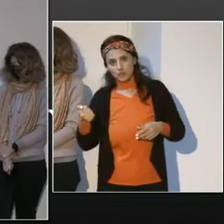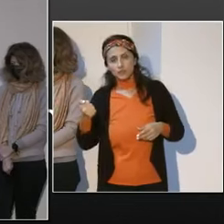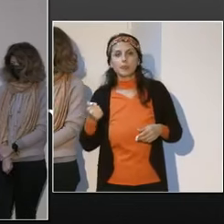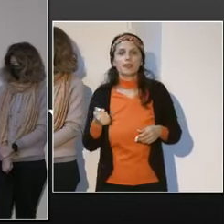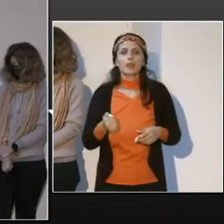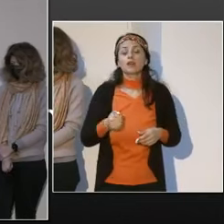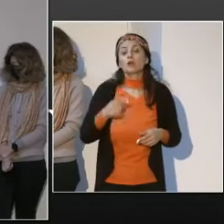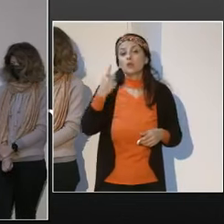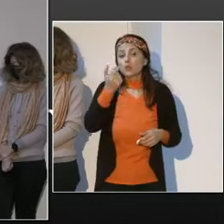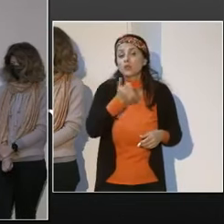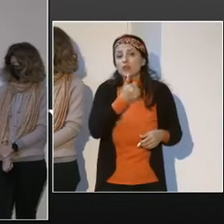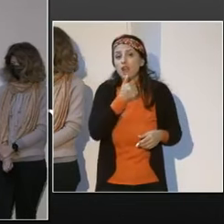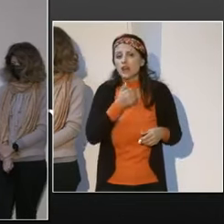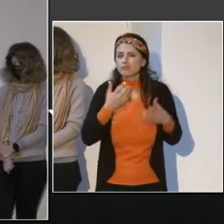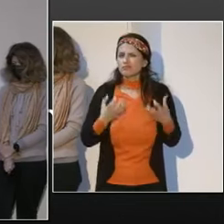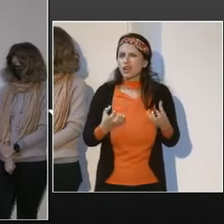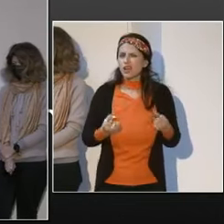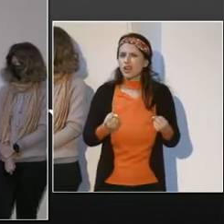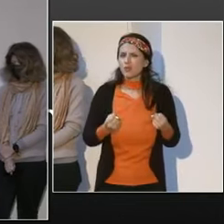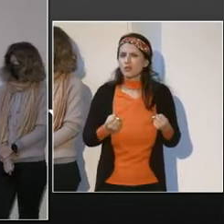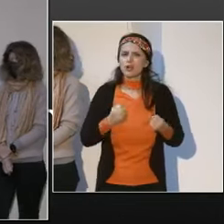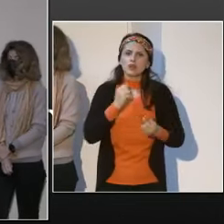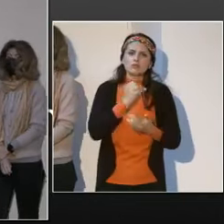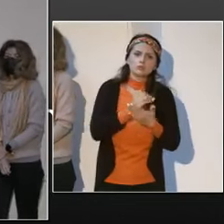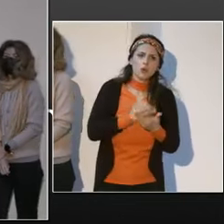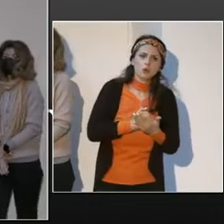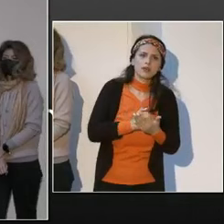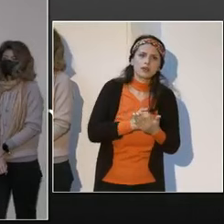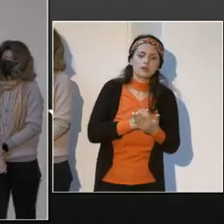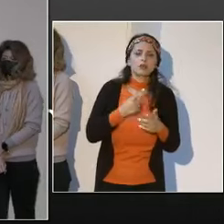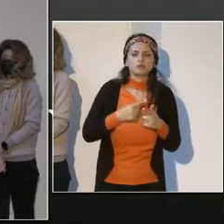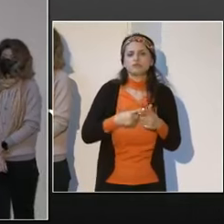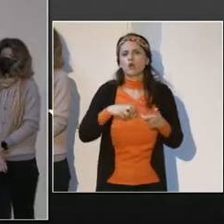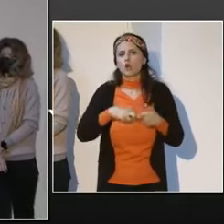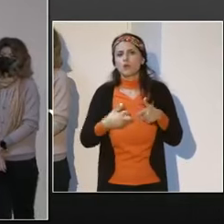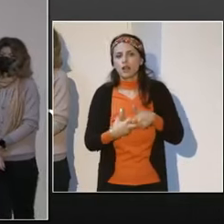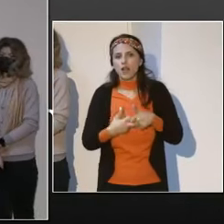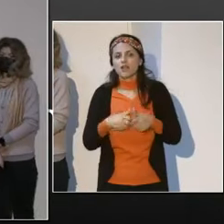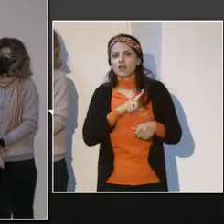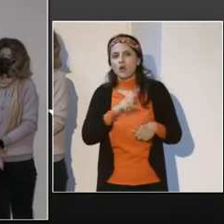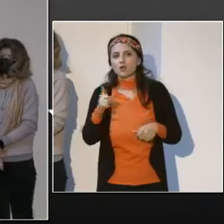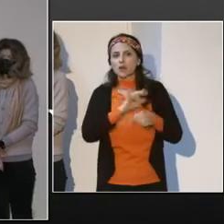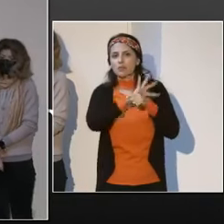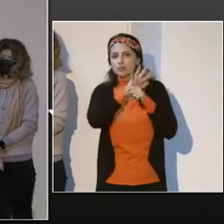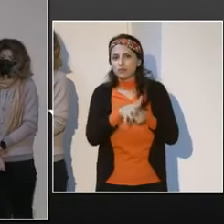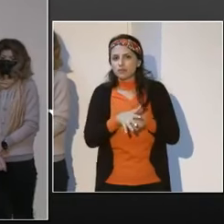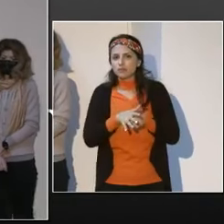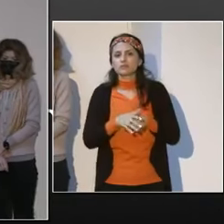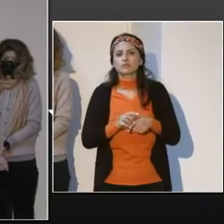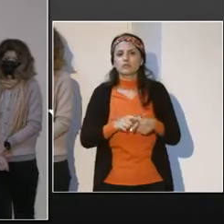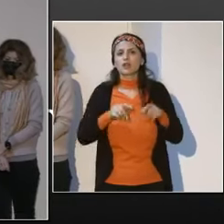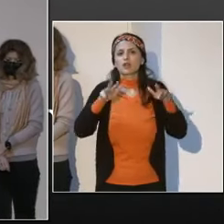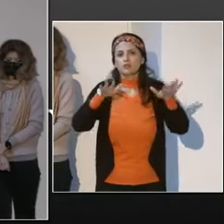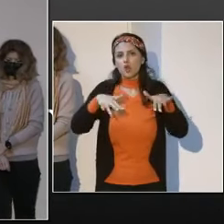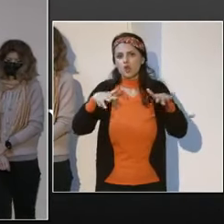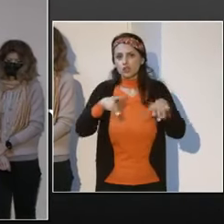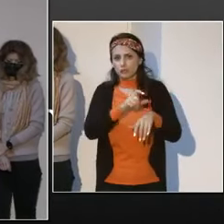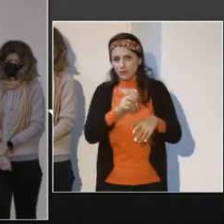complicat marcat din toate punctele de vedere de epidemia de kovet 19